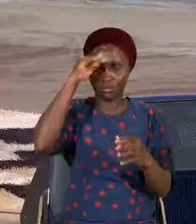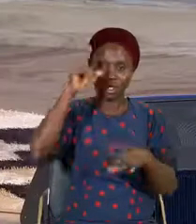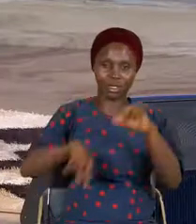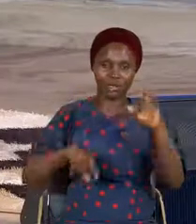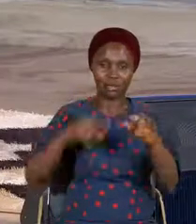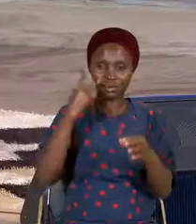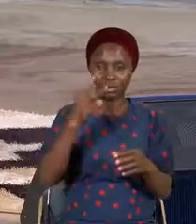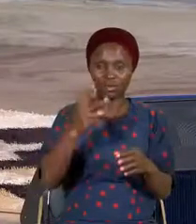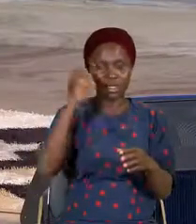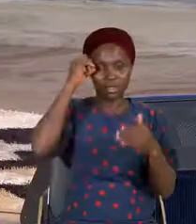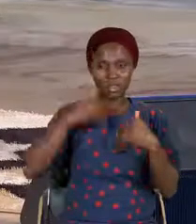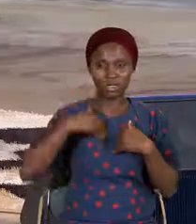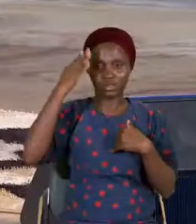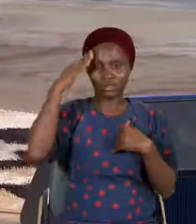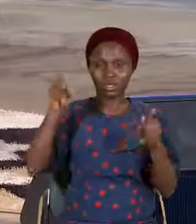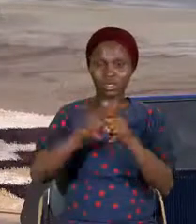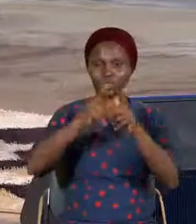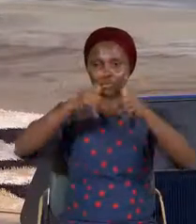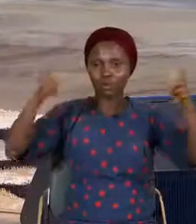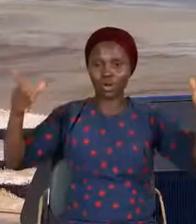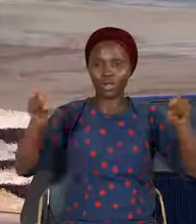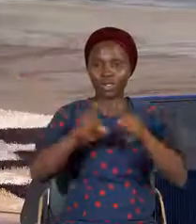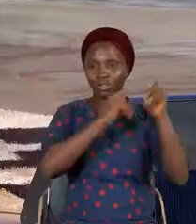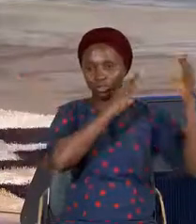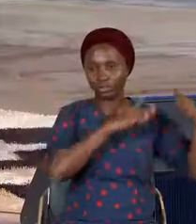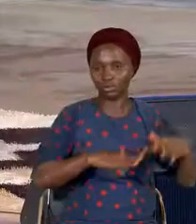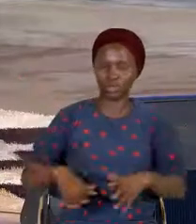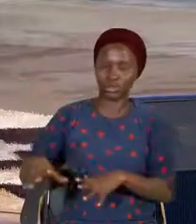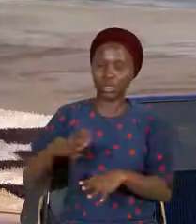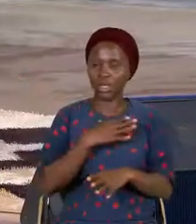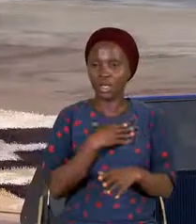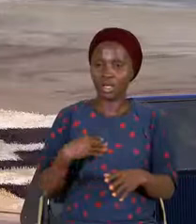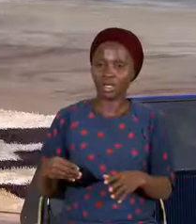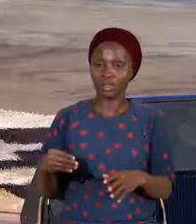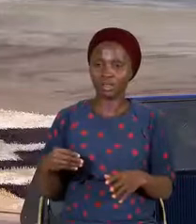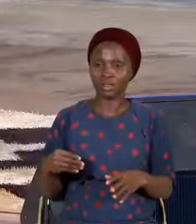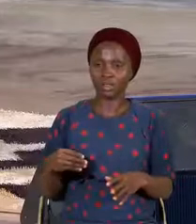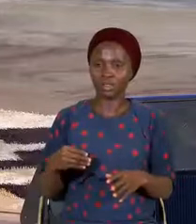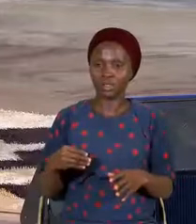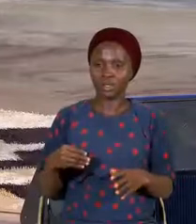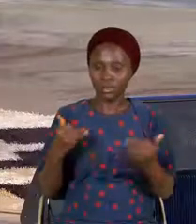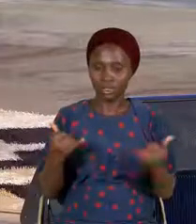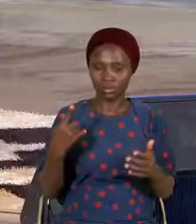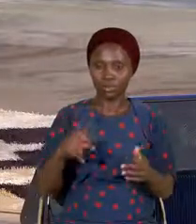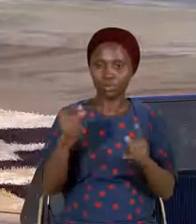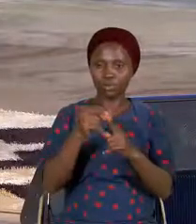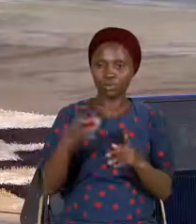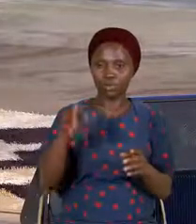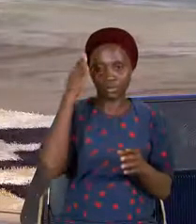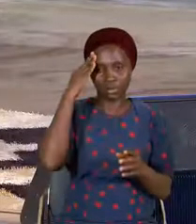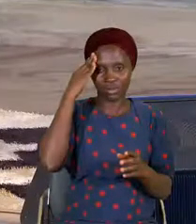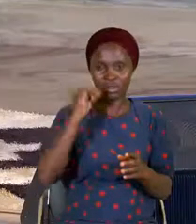le télescope des hommes ne peut pas voir. Sa connaissance est aussi vaste que l'océan. Maintenant, la parole de